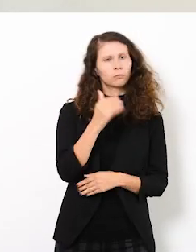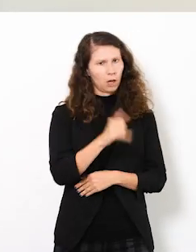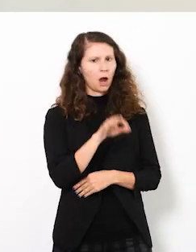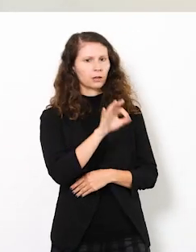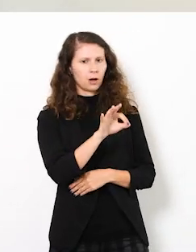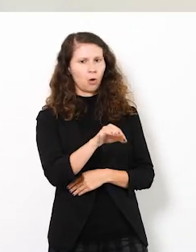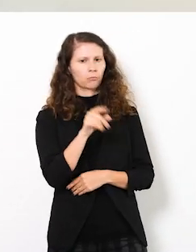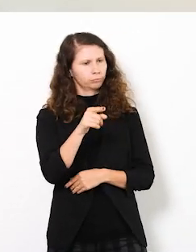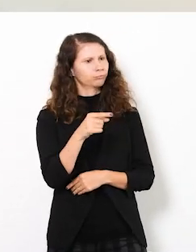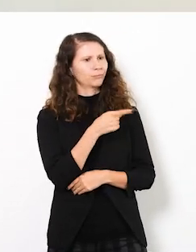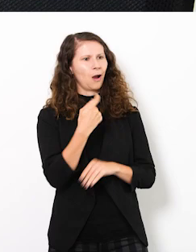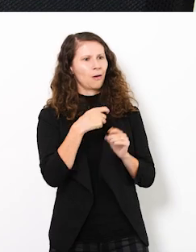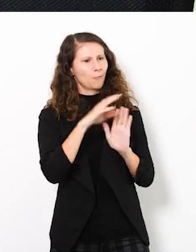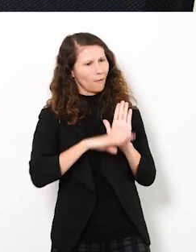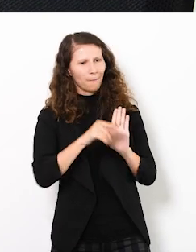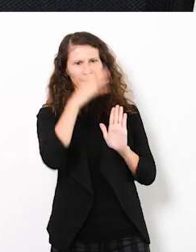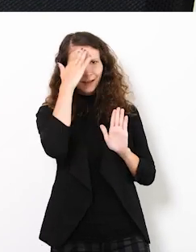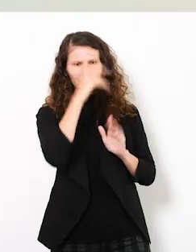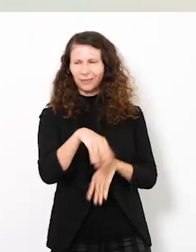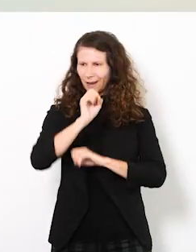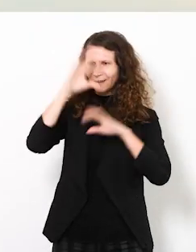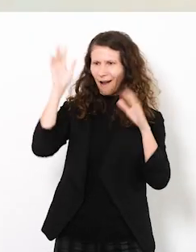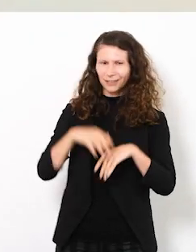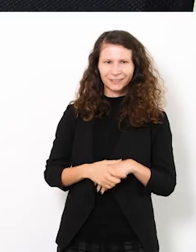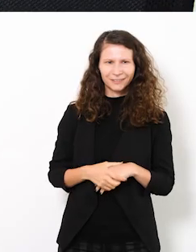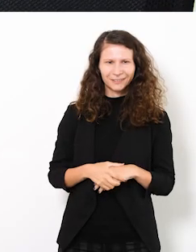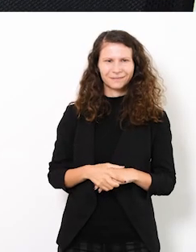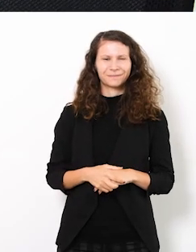unser Wahlprogramm. Ja, hallo, natürlich.